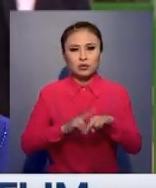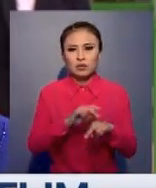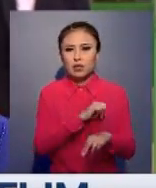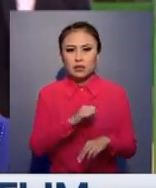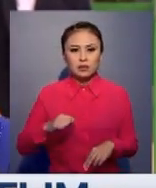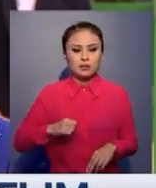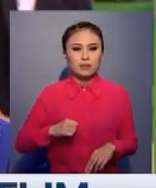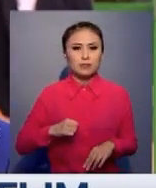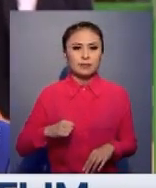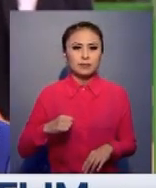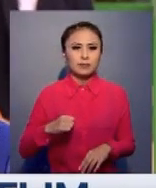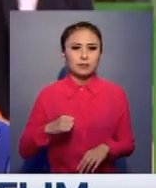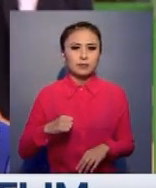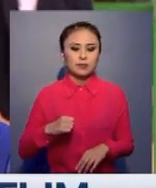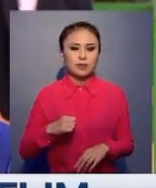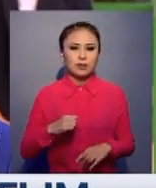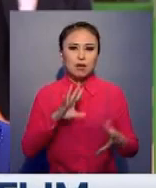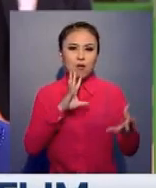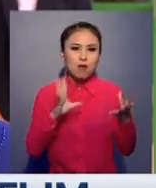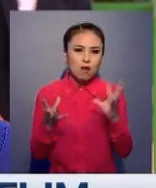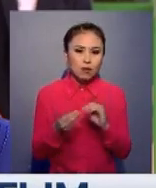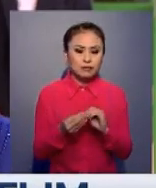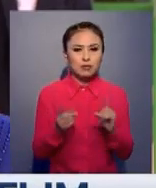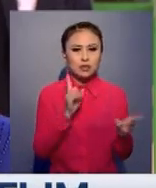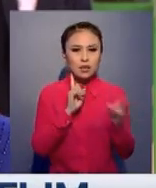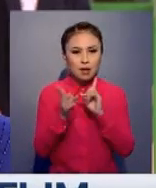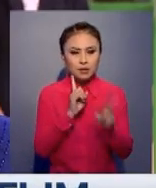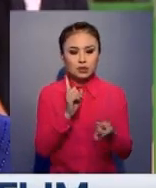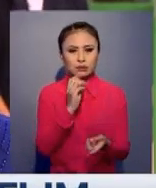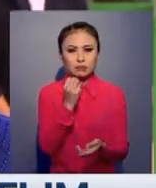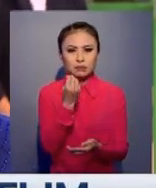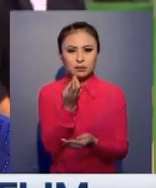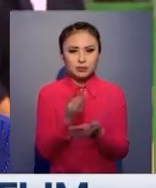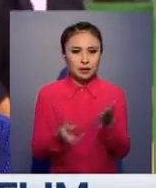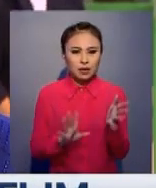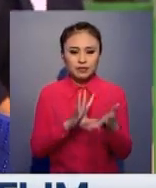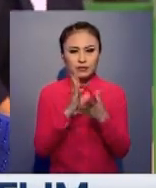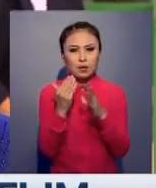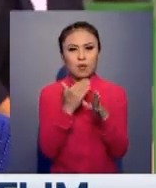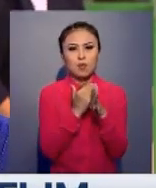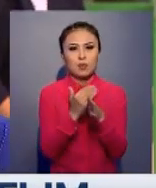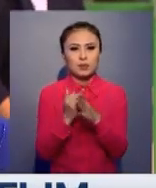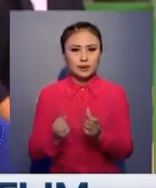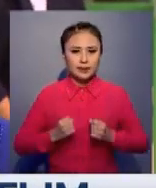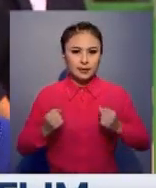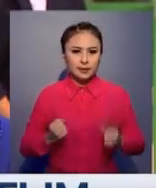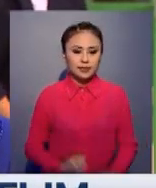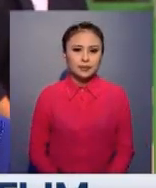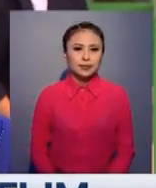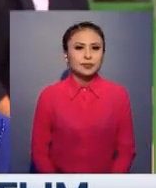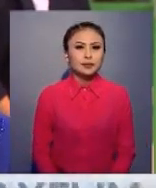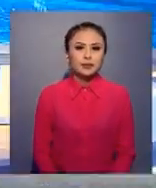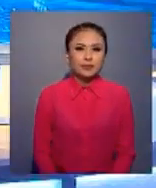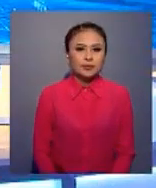отбасылық жағдайдың бәрін талдап тұрамыз. Жиналыстардан үнемі қалмаймыз. Мектептің ішіне көп көмегімізді аямаймыз.